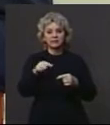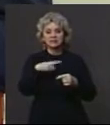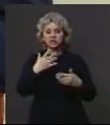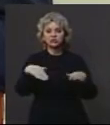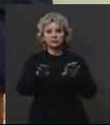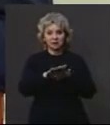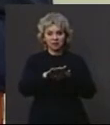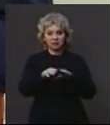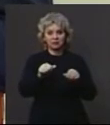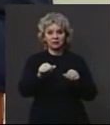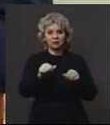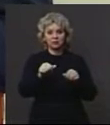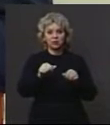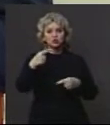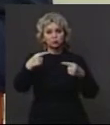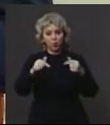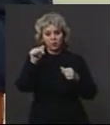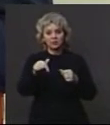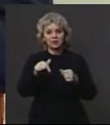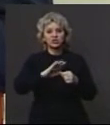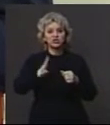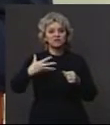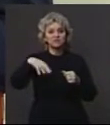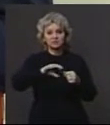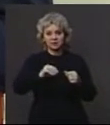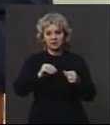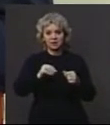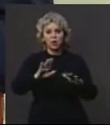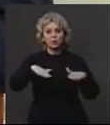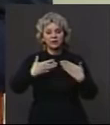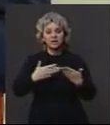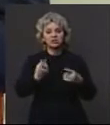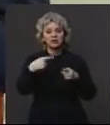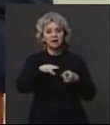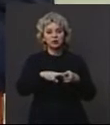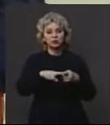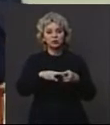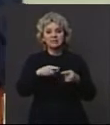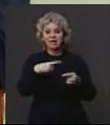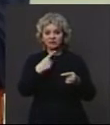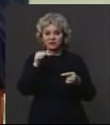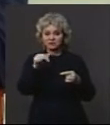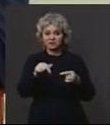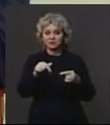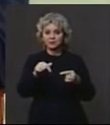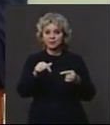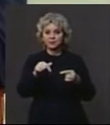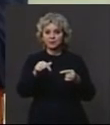скажем так, споры. Не все предложения, которые высказывали